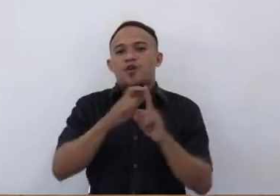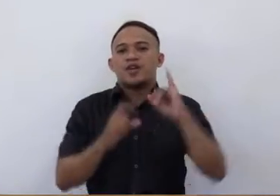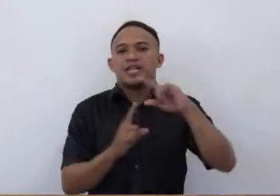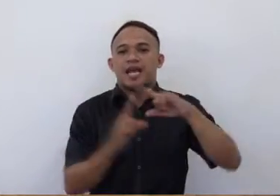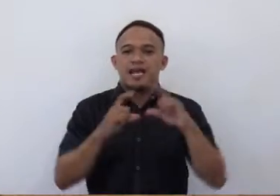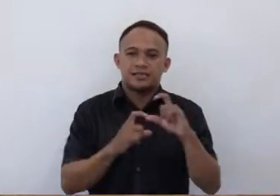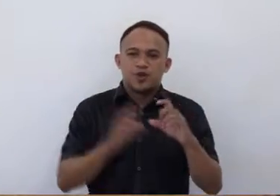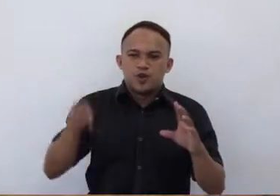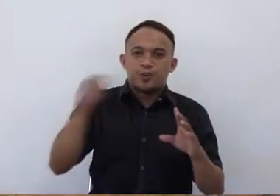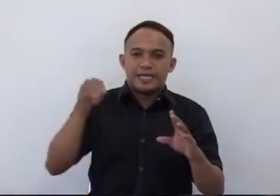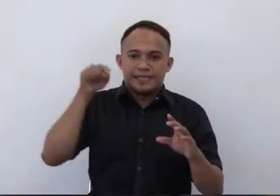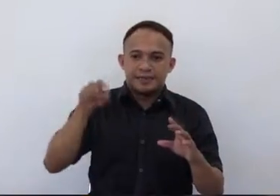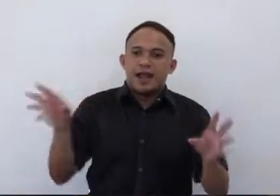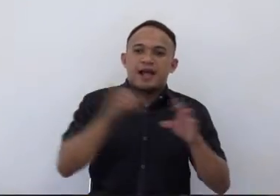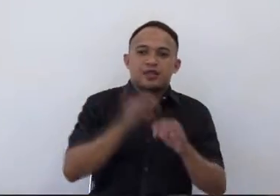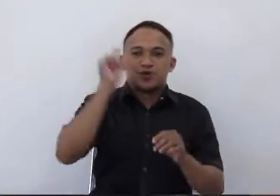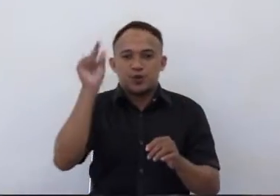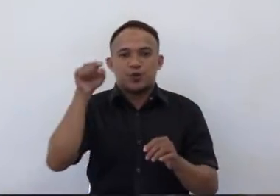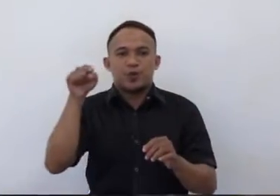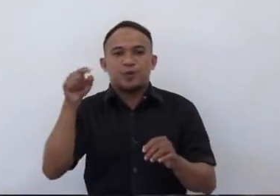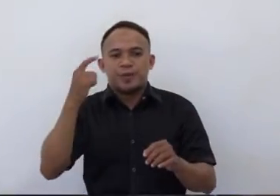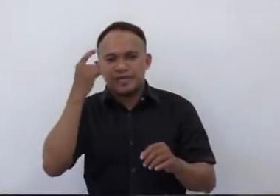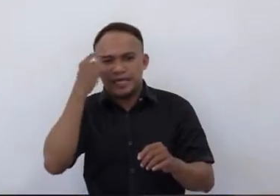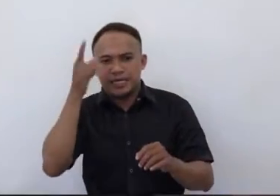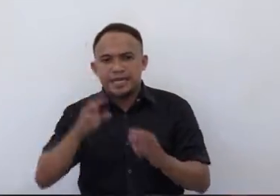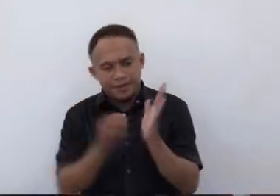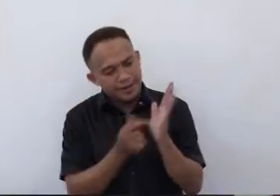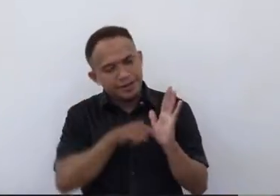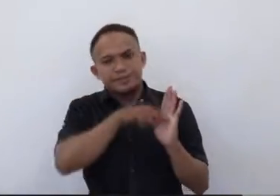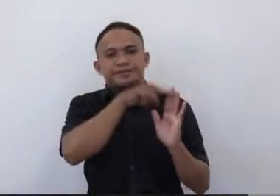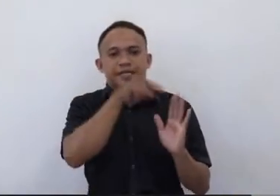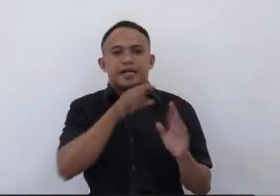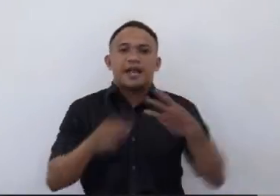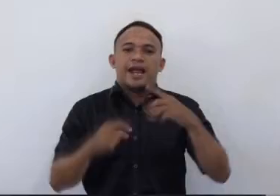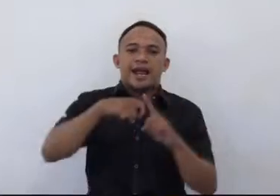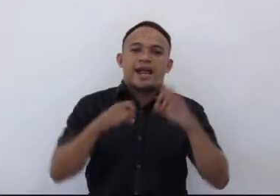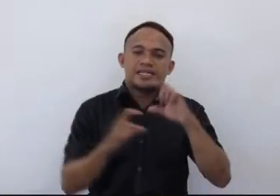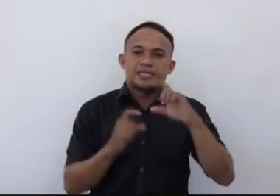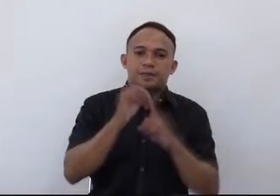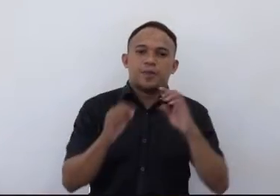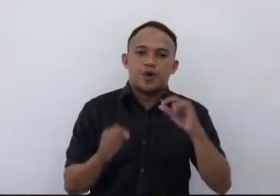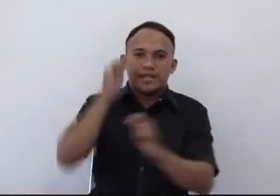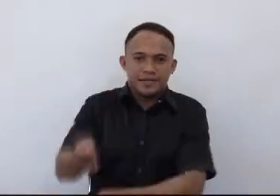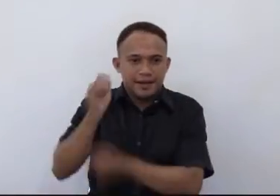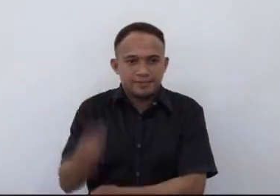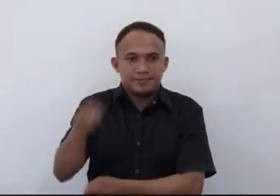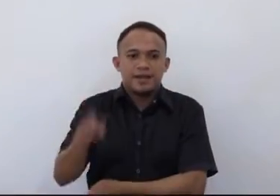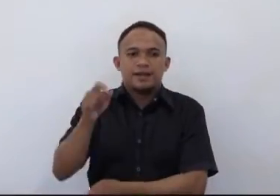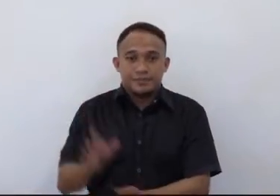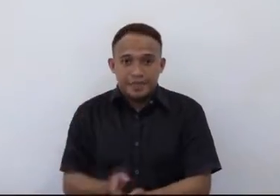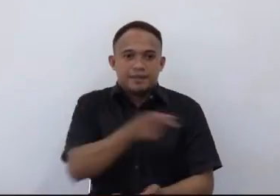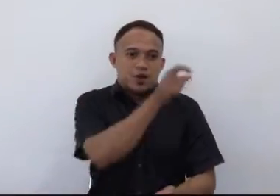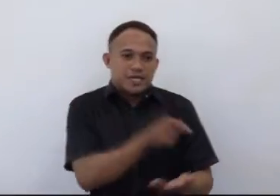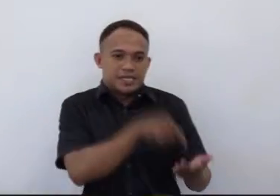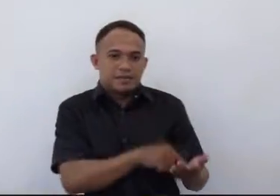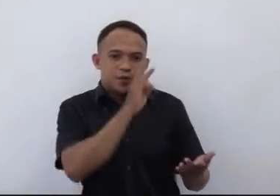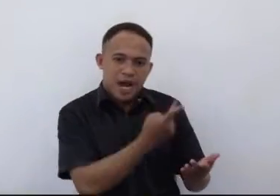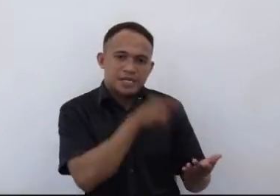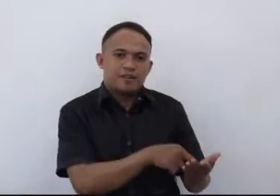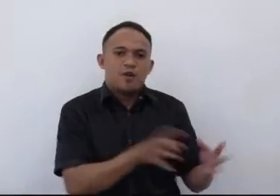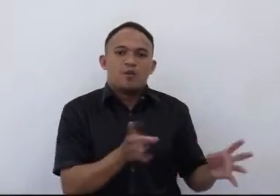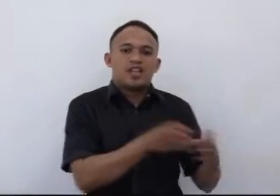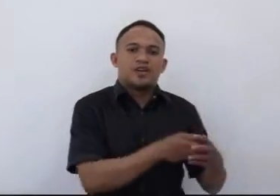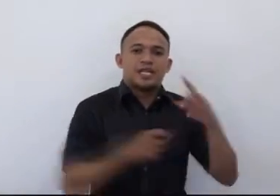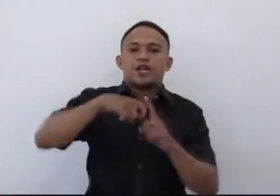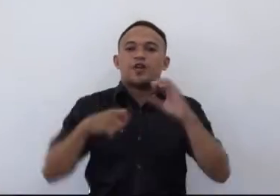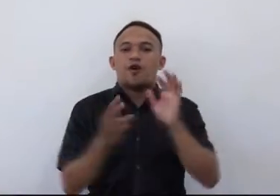Australia, dan Vietnam. Tanaman yang memiliki nama latin Amorphopalus mulleri ini diolah menjadi tepung untuk bahan